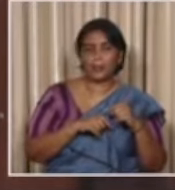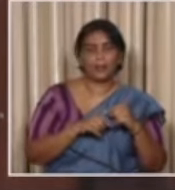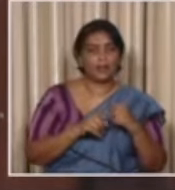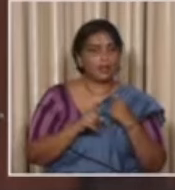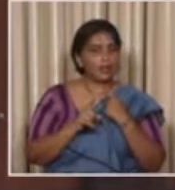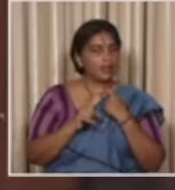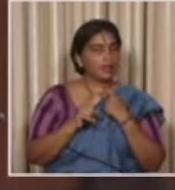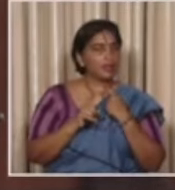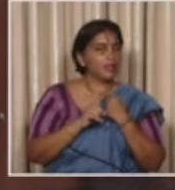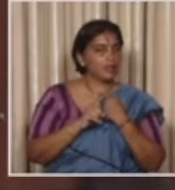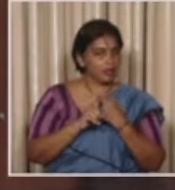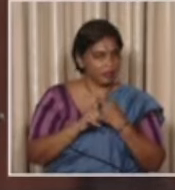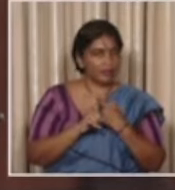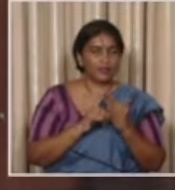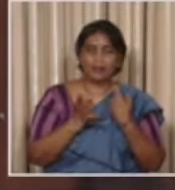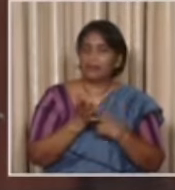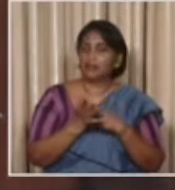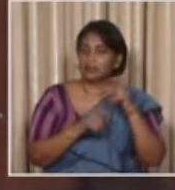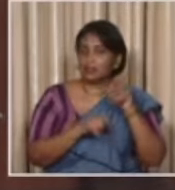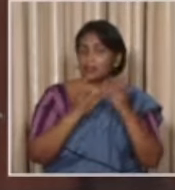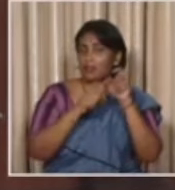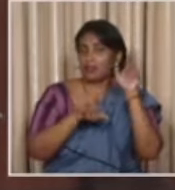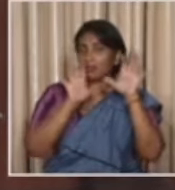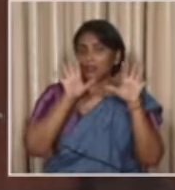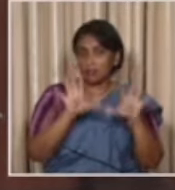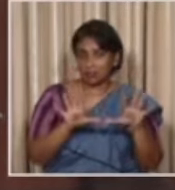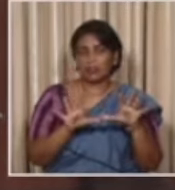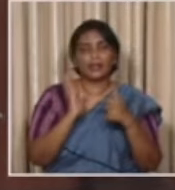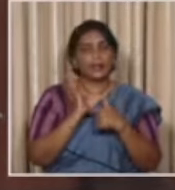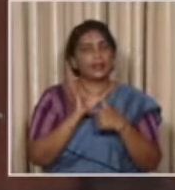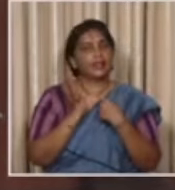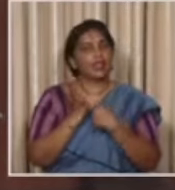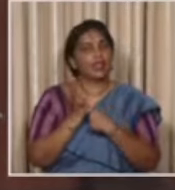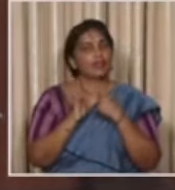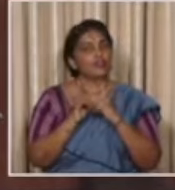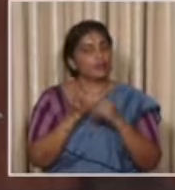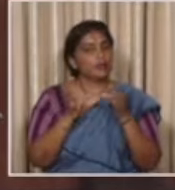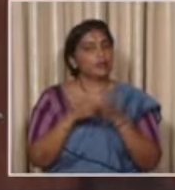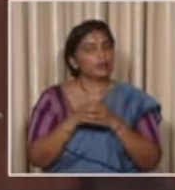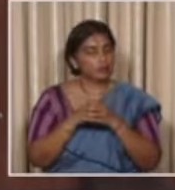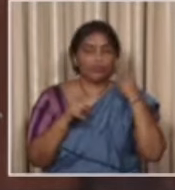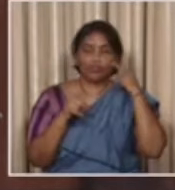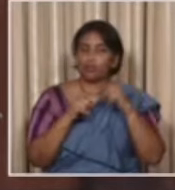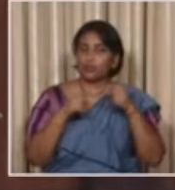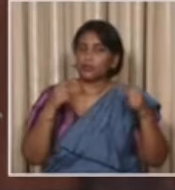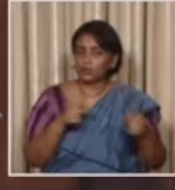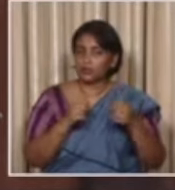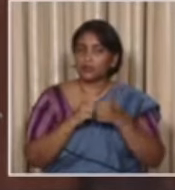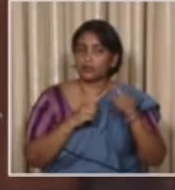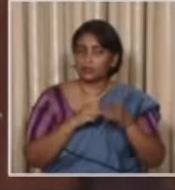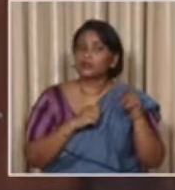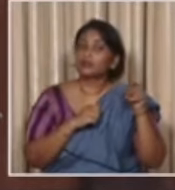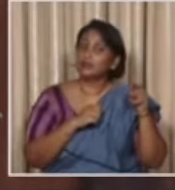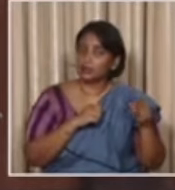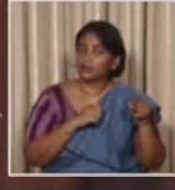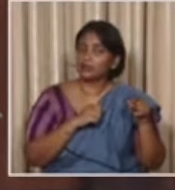කලේ කයිලාය පුල්ලයි රවීන්ද්‍රන්. ඒ ඇතුළු 10 දෙනෙක් මේ TRO කණ්ඩායම. දැන් මේකට විරුද්ධව සමාජ මාධ්‍ය ගත්තොත් එහෙම